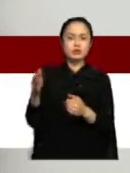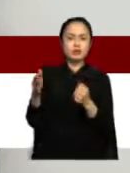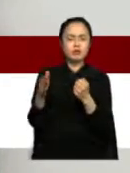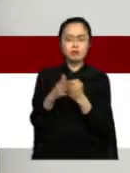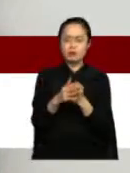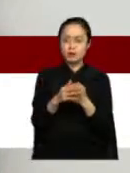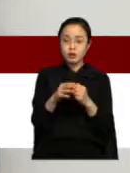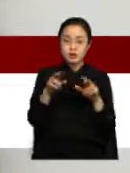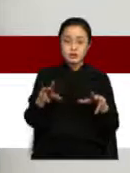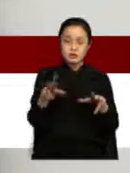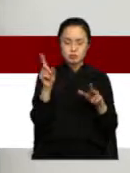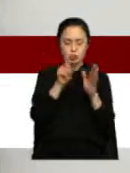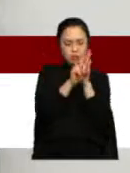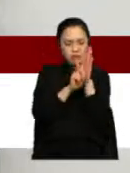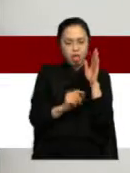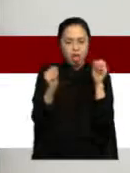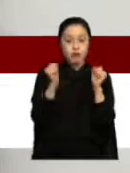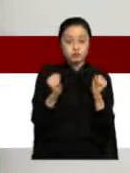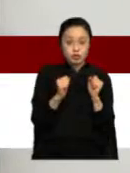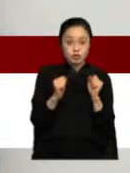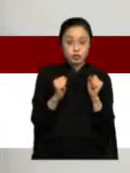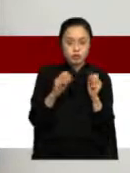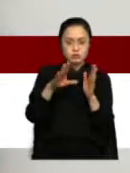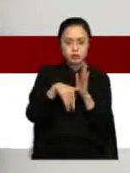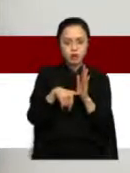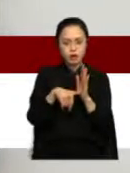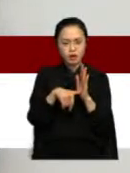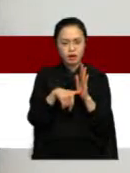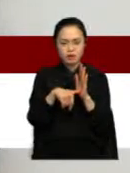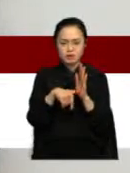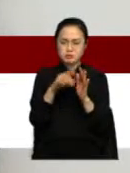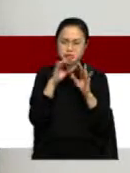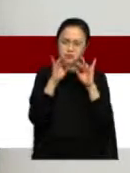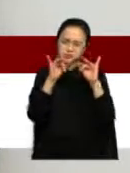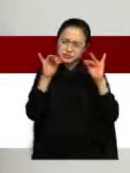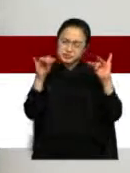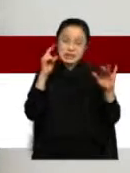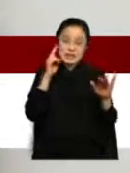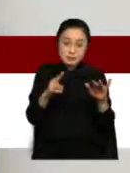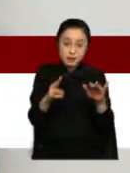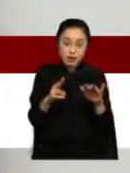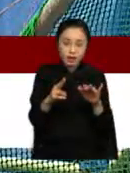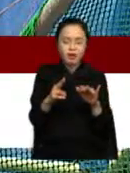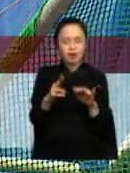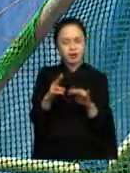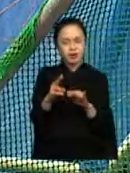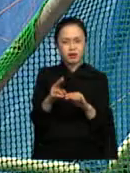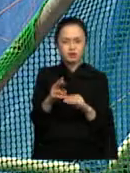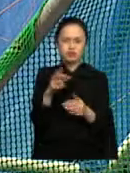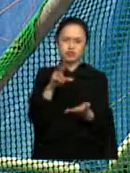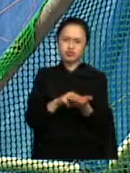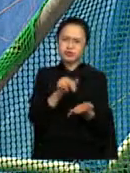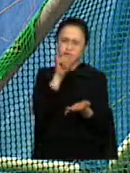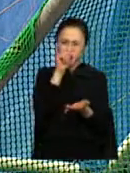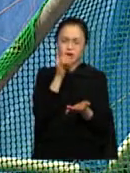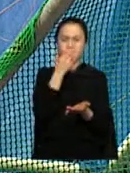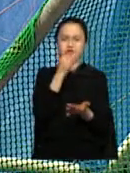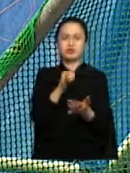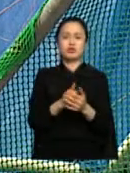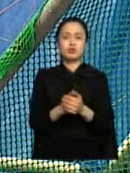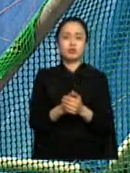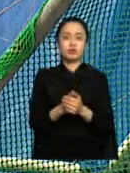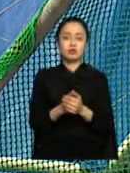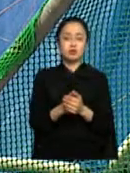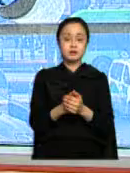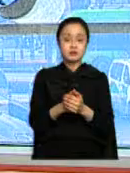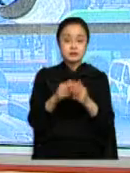내려가면 그만큼 접촉이 약하기 때문에 분명히 이제 봄이 되고 여름이 되면은 하자가 생길 거예요. 현재 강동구청 본청사의